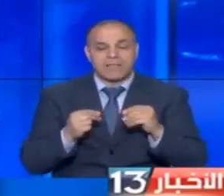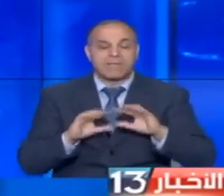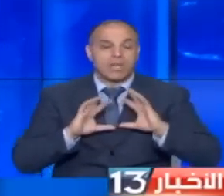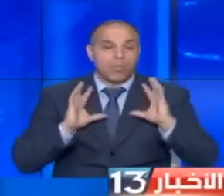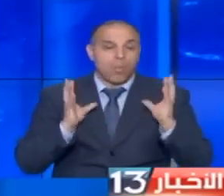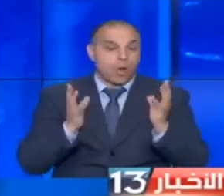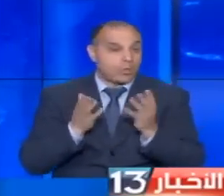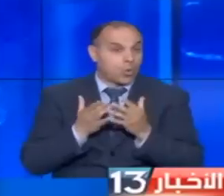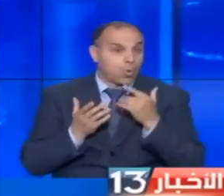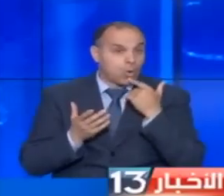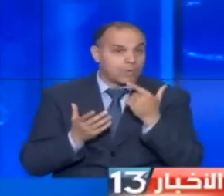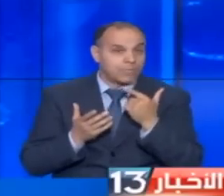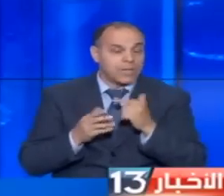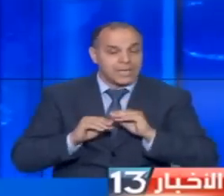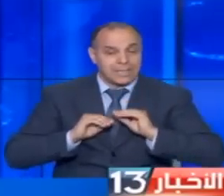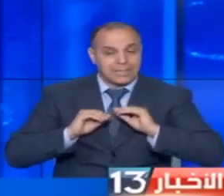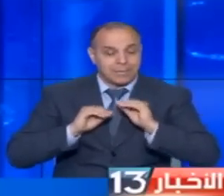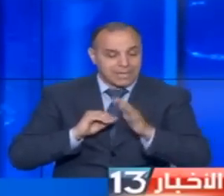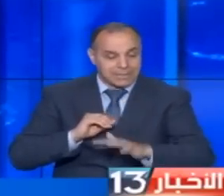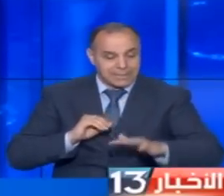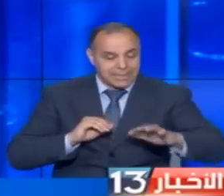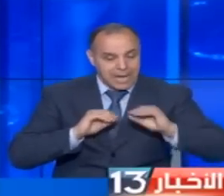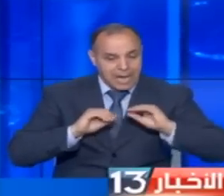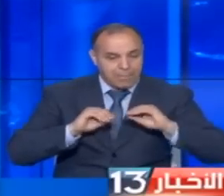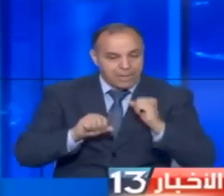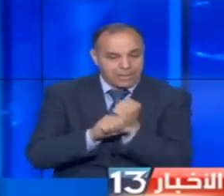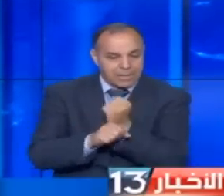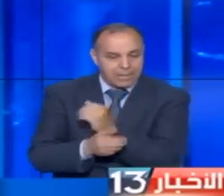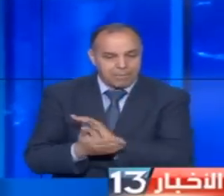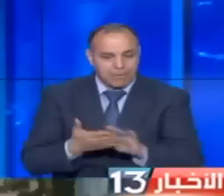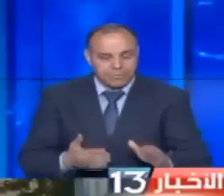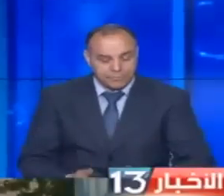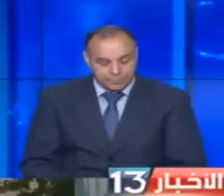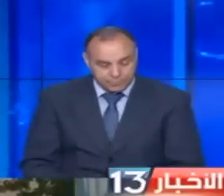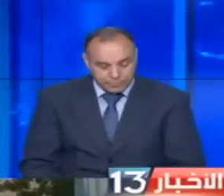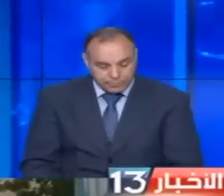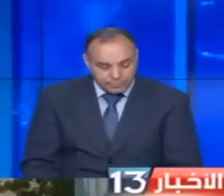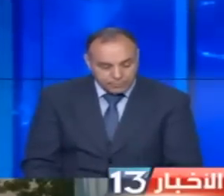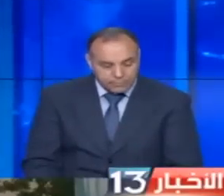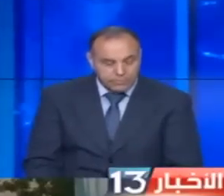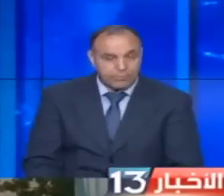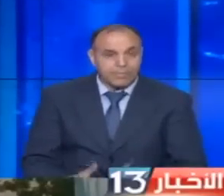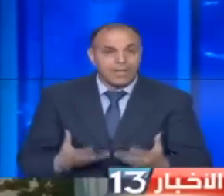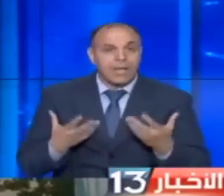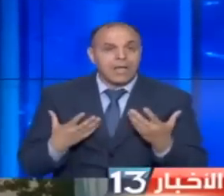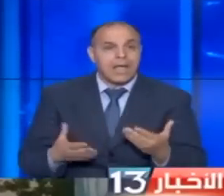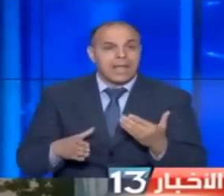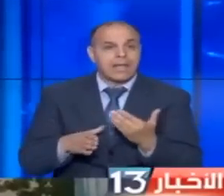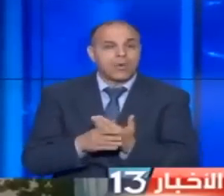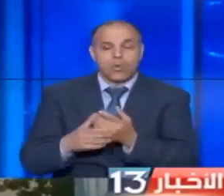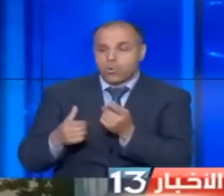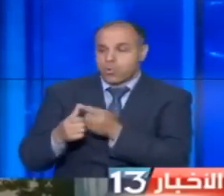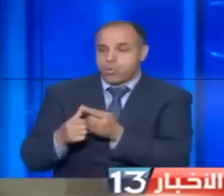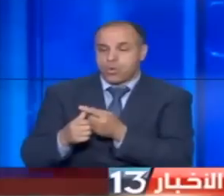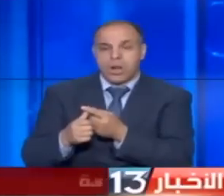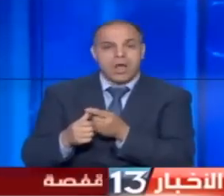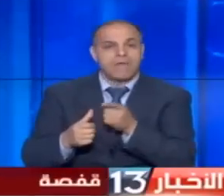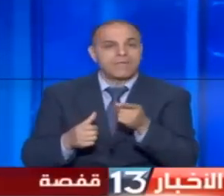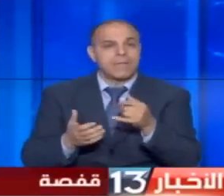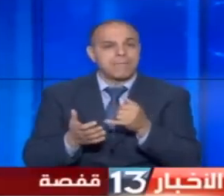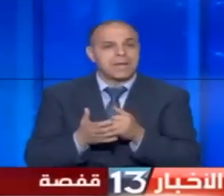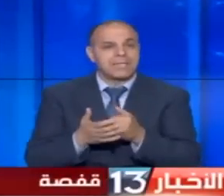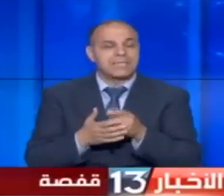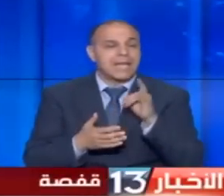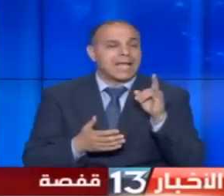كافه تربيه للنشره على العمل التطوعي حال المدرسه الابتدائيه الاوروبي مدينه